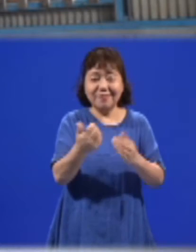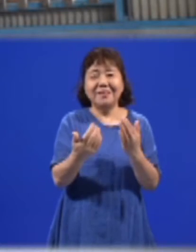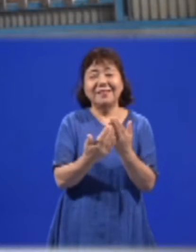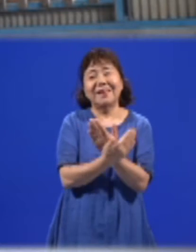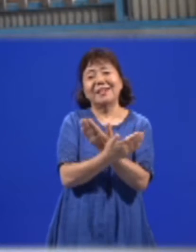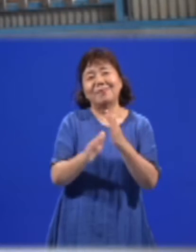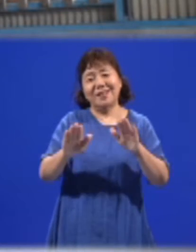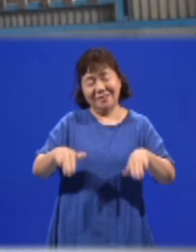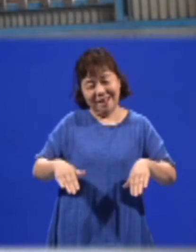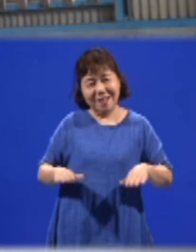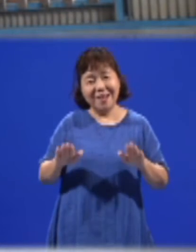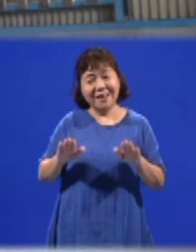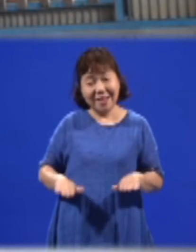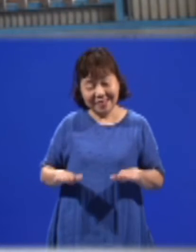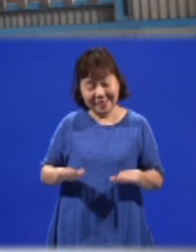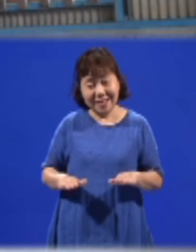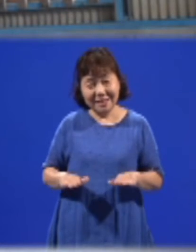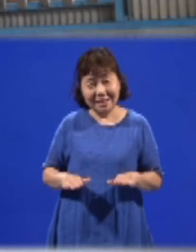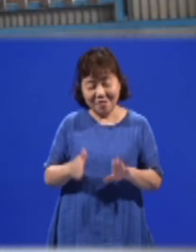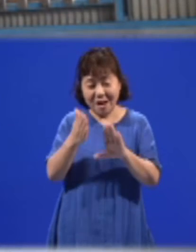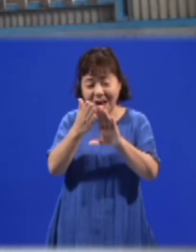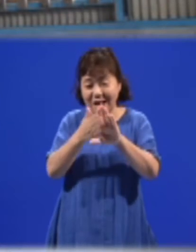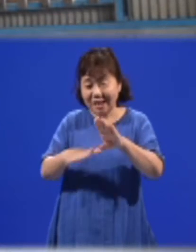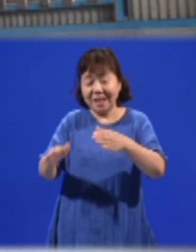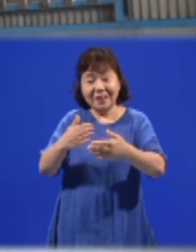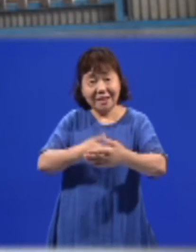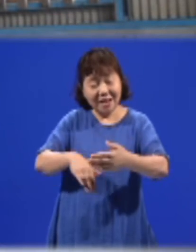は県内では最年少です。